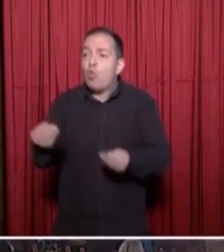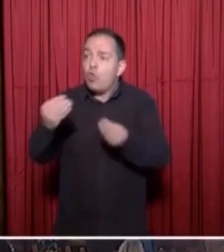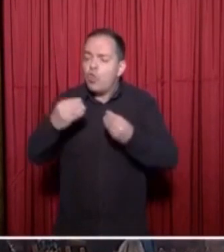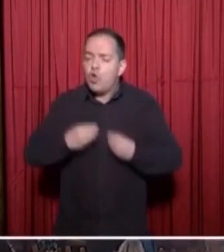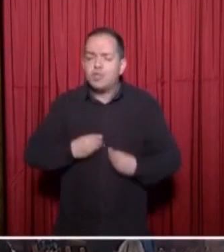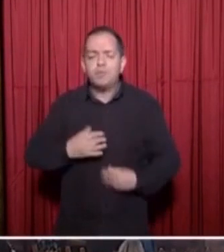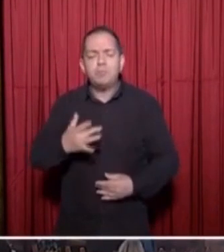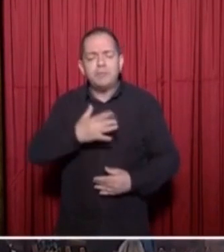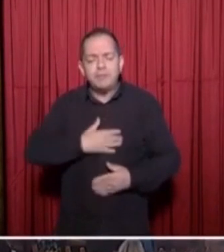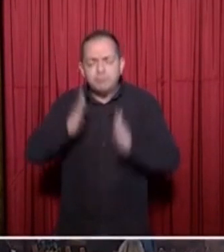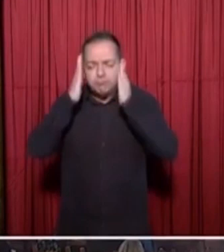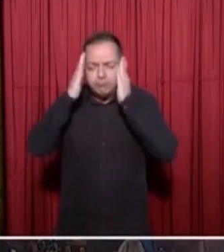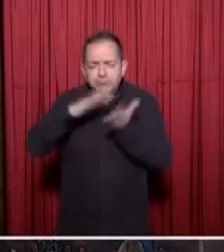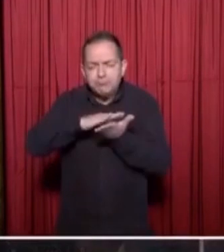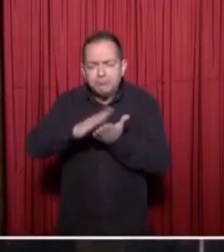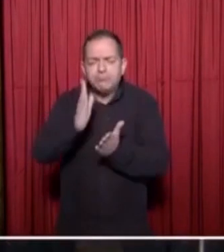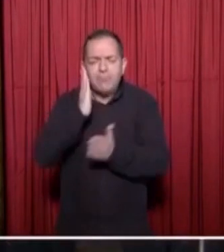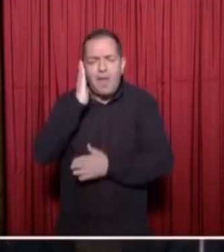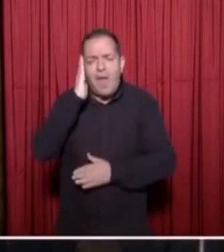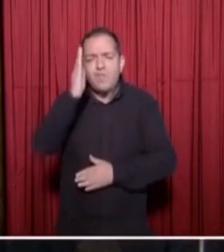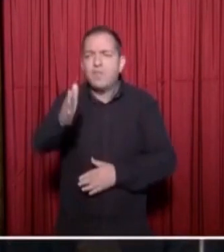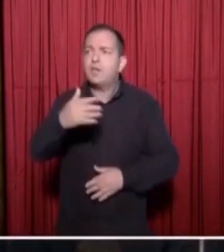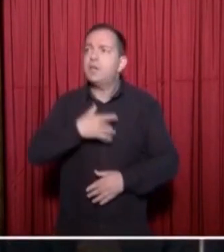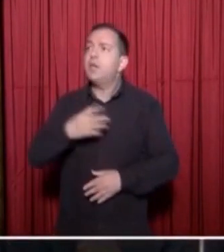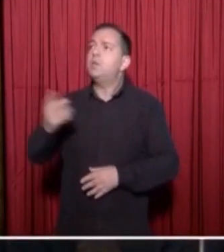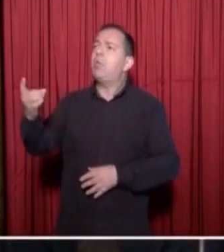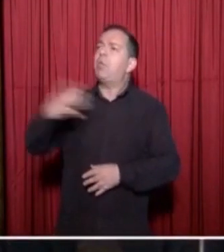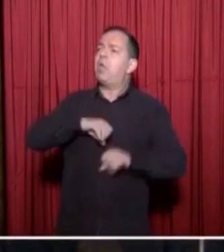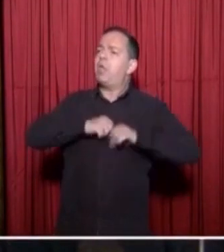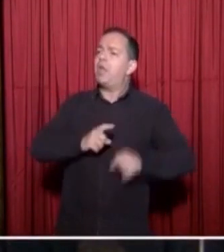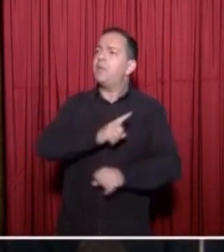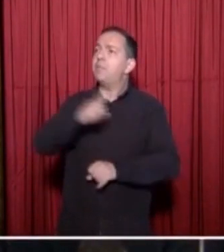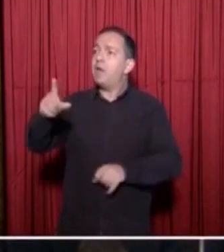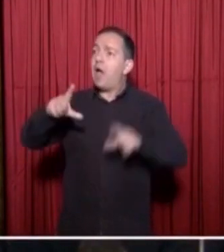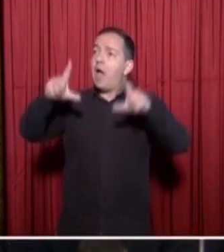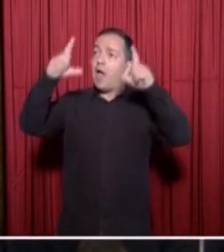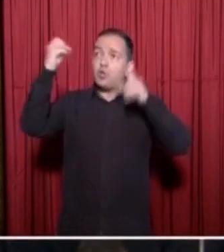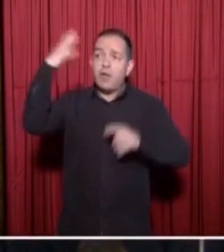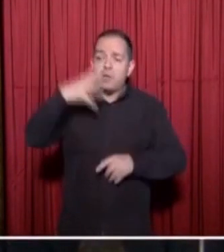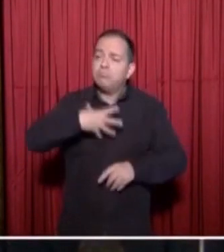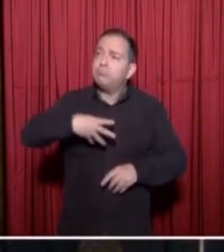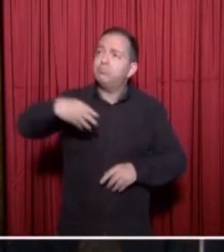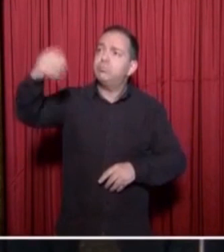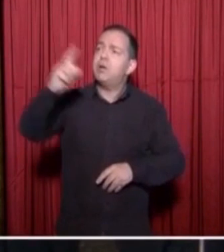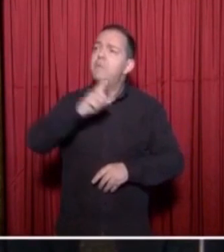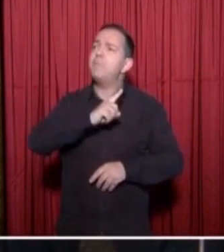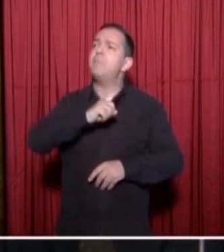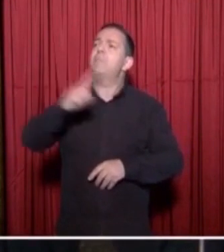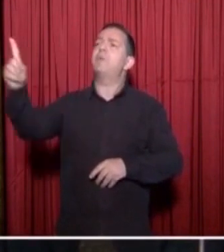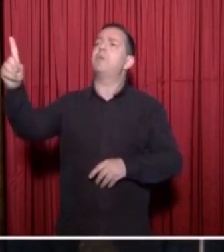ευθές εγγέννησον εν της εγκάτης μου. Μη απορρίψεις με από του προσώπου σου και το πνεύμα σου το Άγιον μη αντανέλησα με